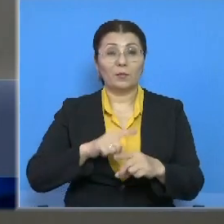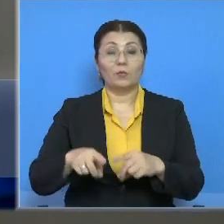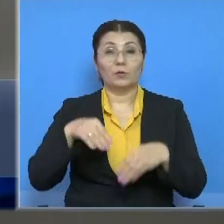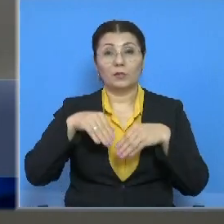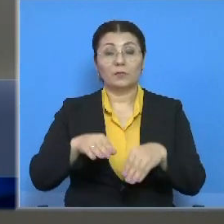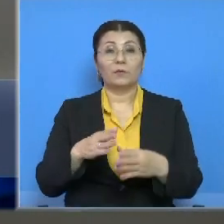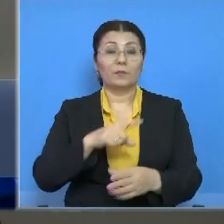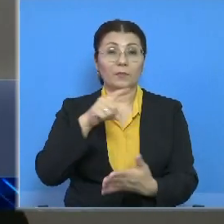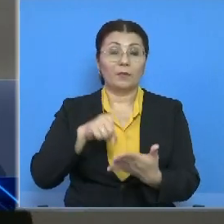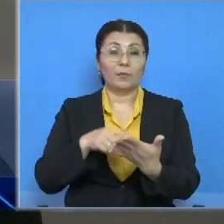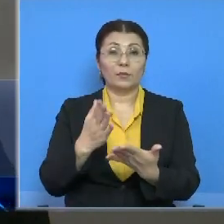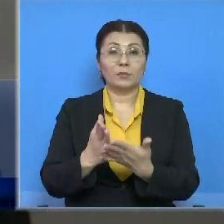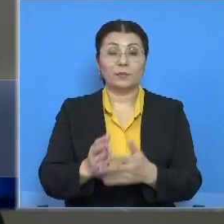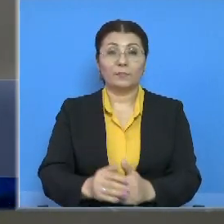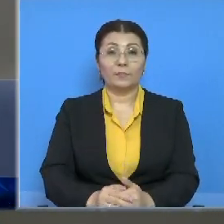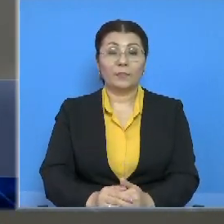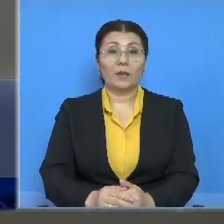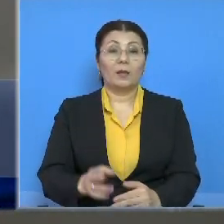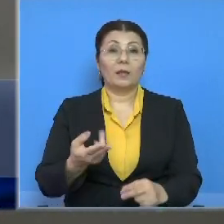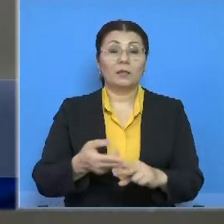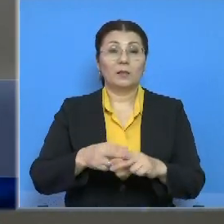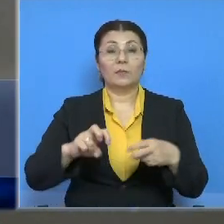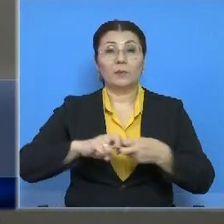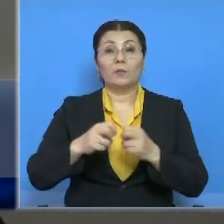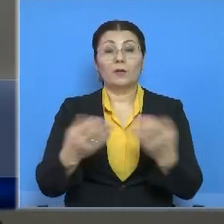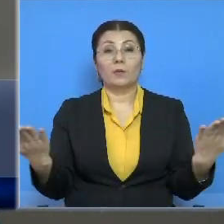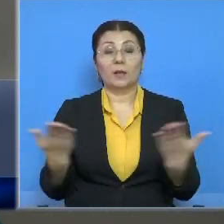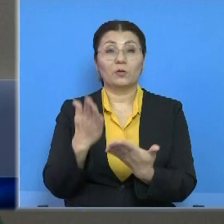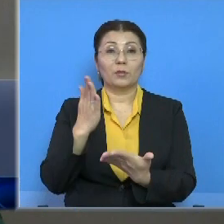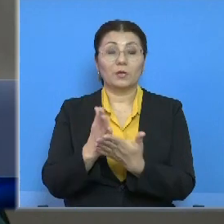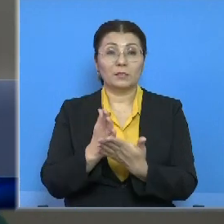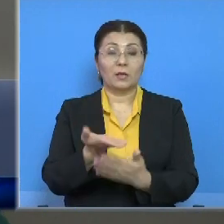эти вопросы. То есть те проблемы, которые есть, мы должны